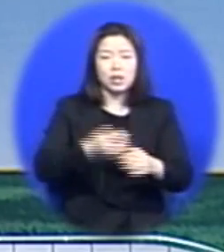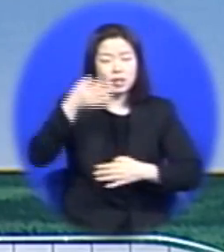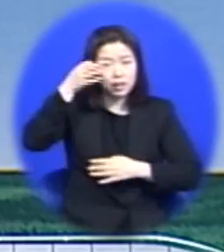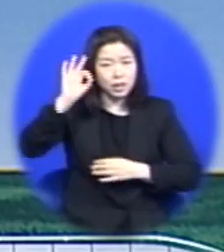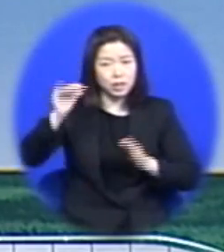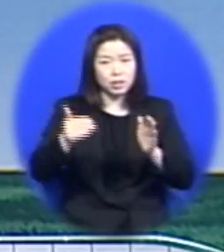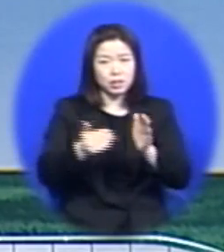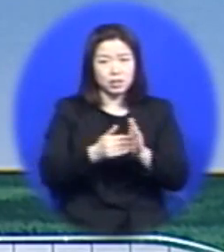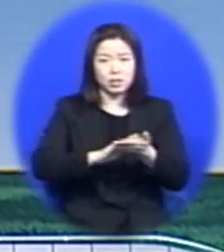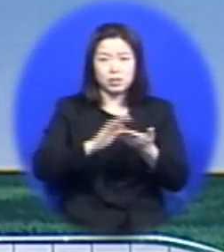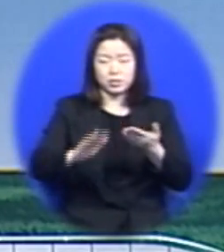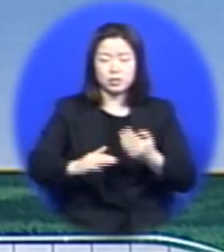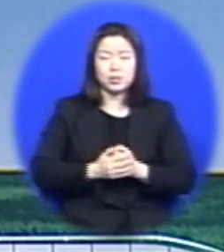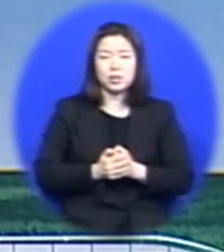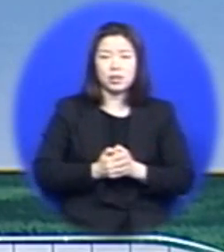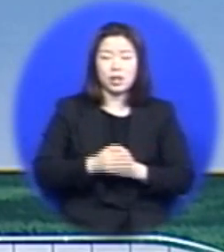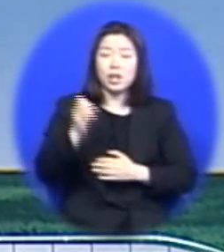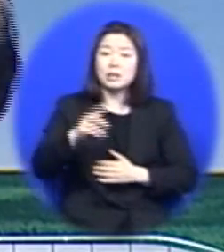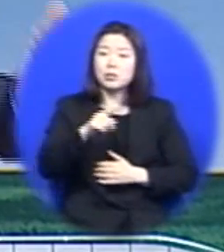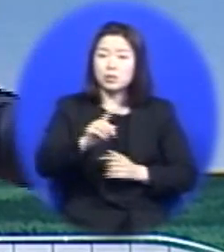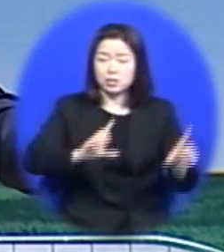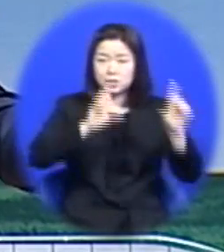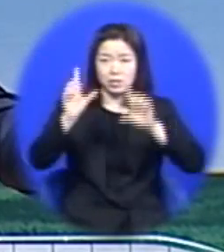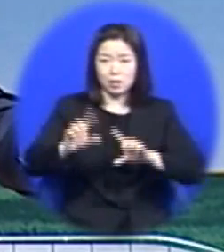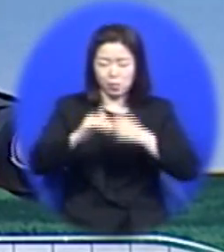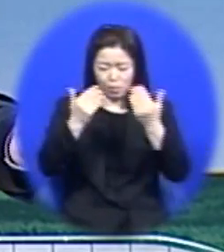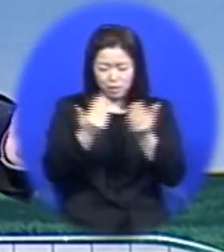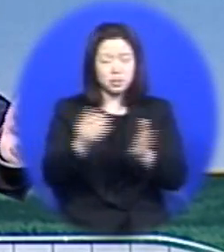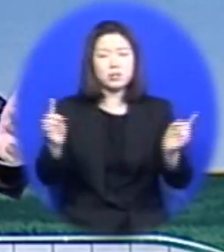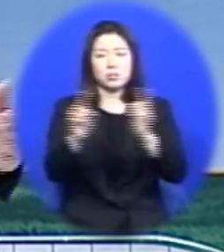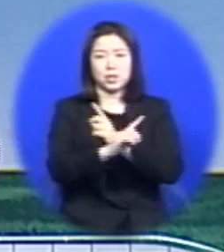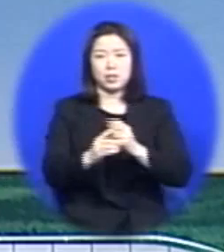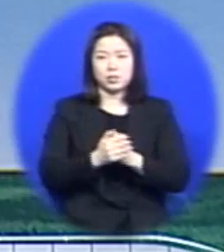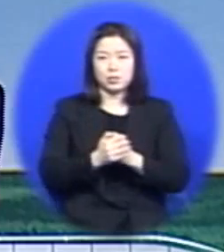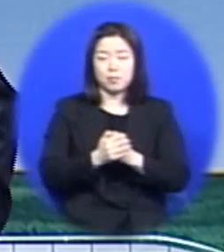거예요. 그리고 그 삶이 바뀌어버렸어요.